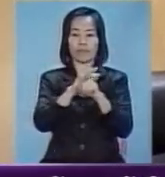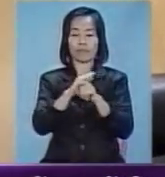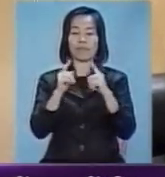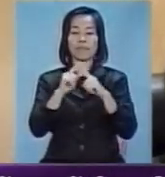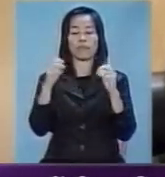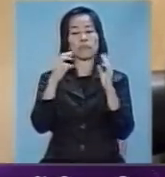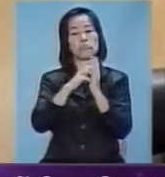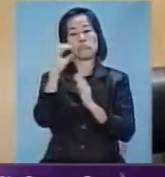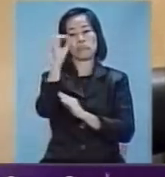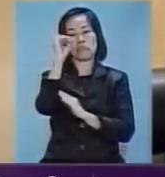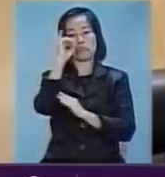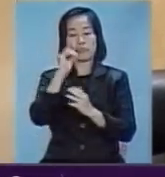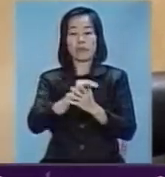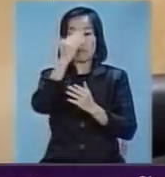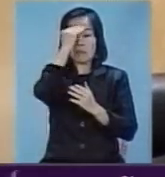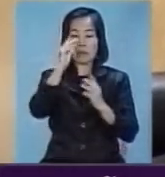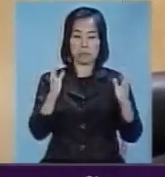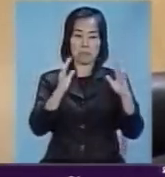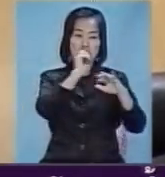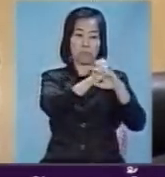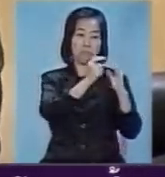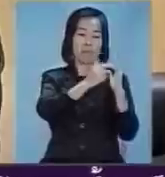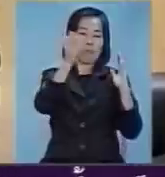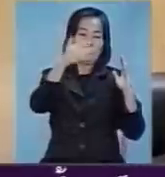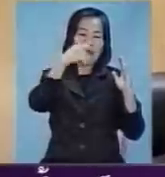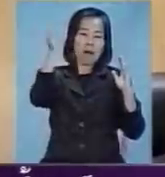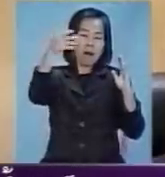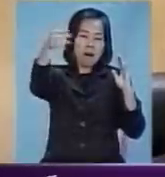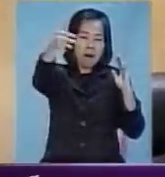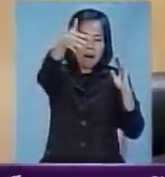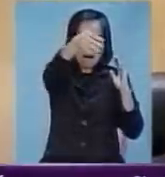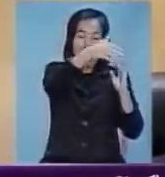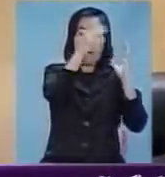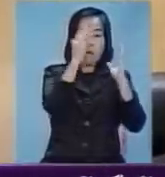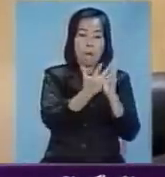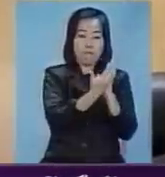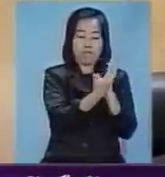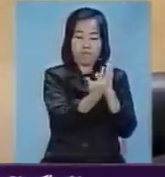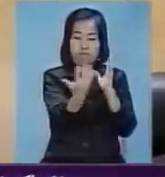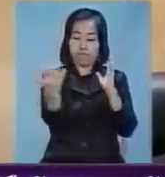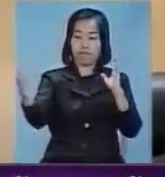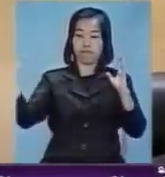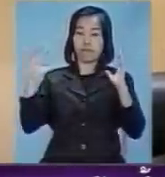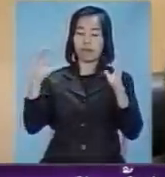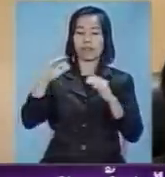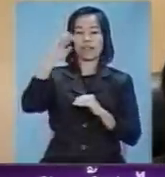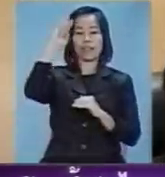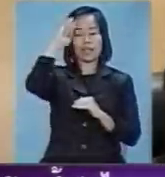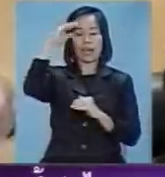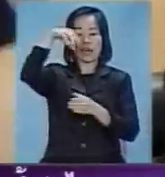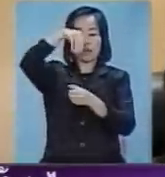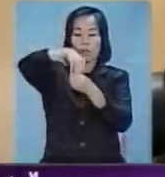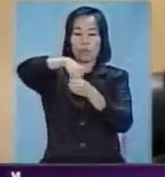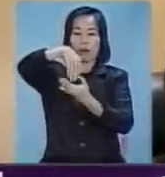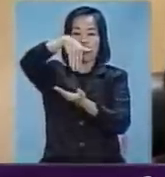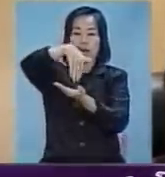กวาโชคร้ายครับ แกนนำได้ปลกระดม เอาประชาชนไปลอมทหารที่นั่นที่จิล้อมมาตั้